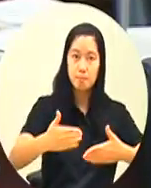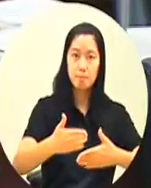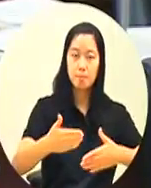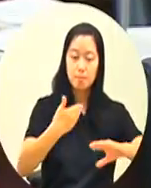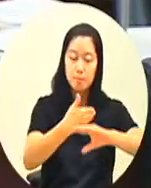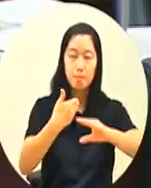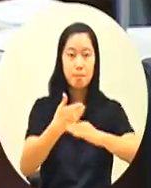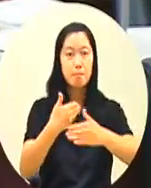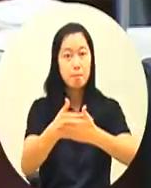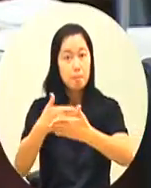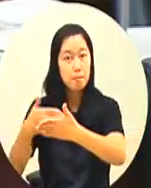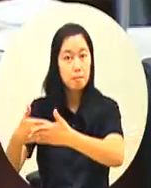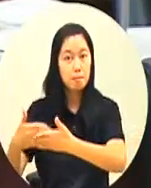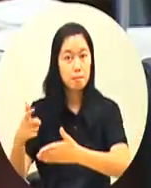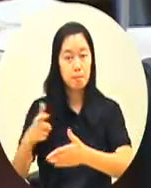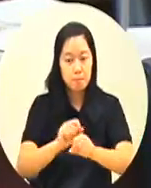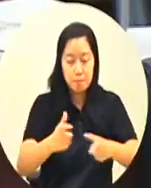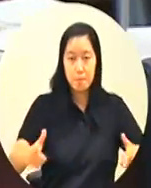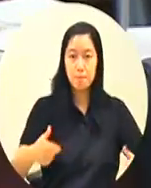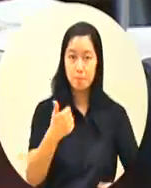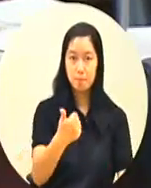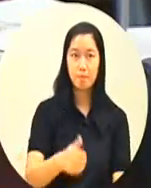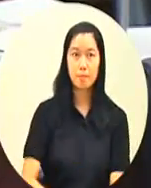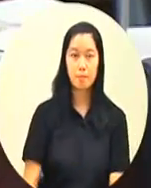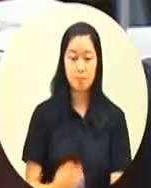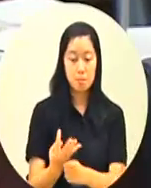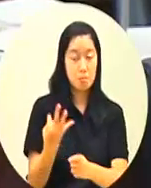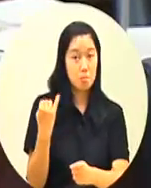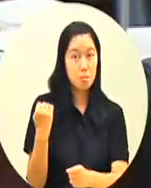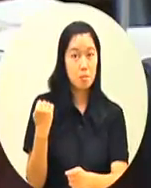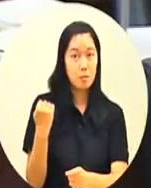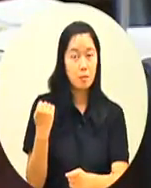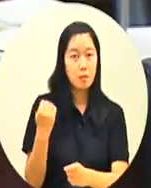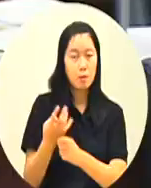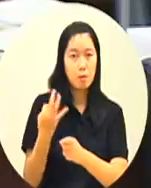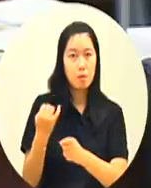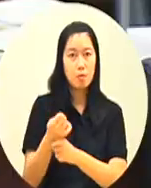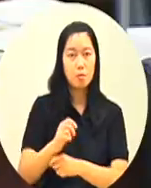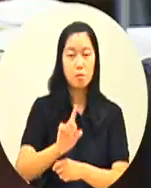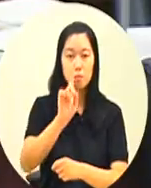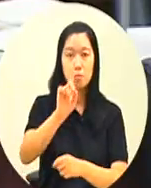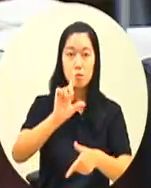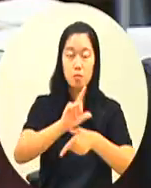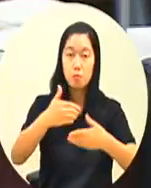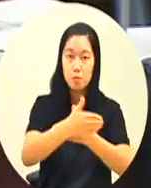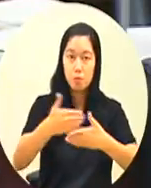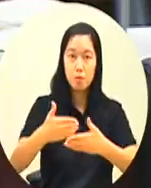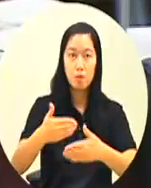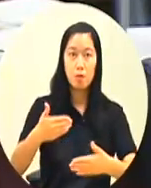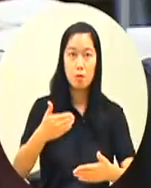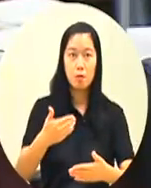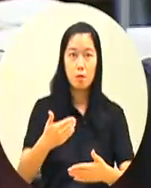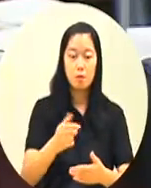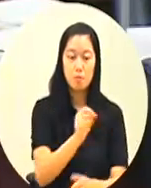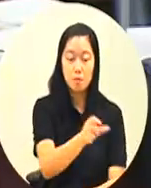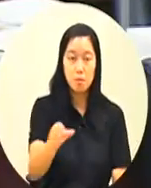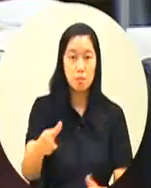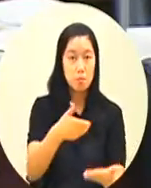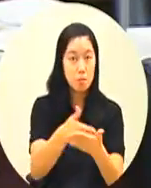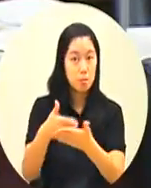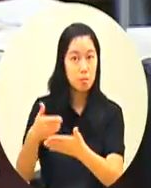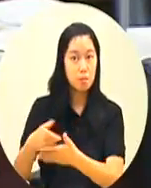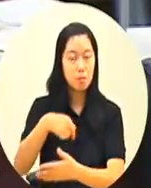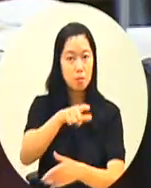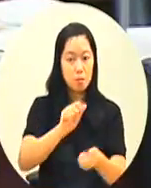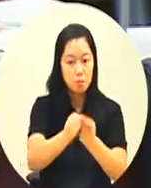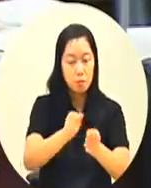展，然后越多元的服务。像几年前其实我们的用一卡通来支付一些跟公务部门要去缴